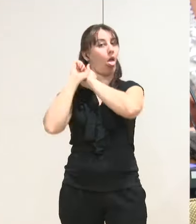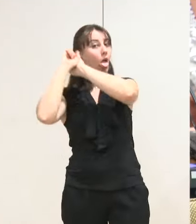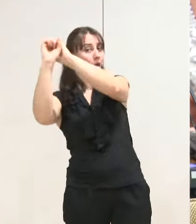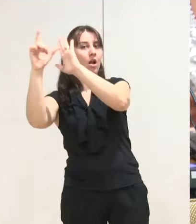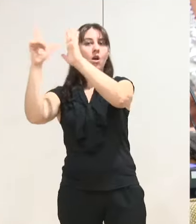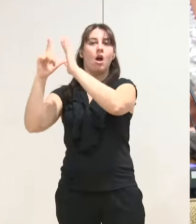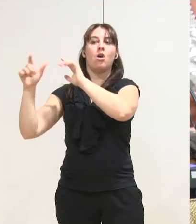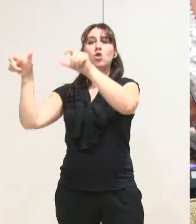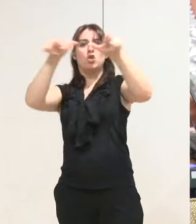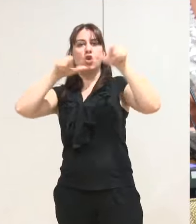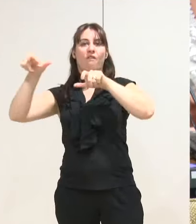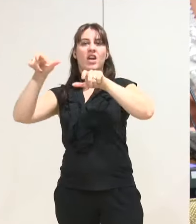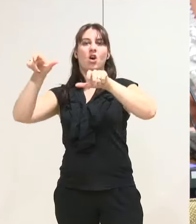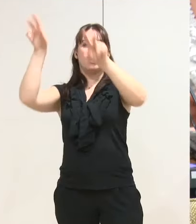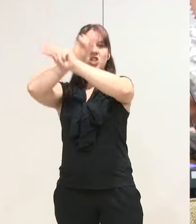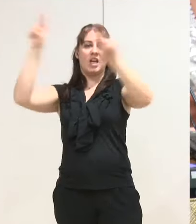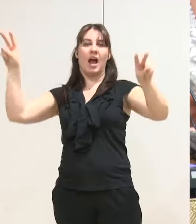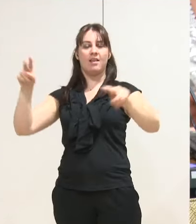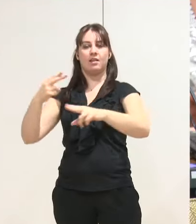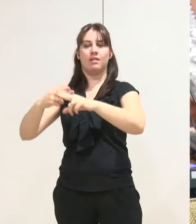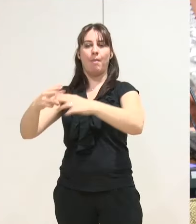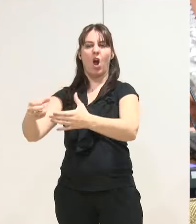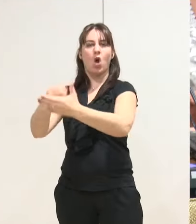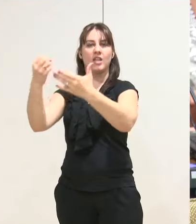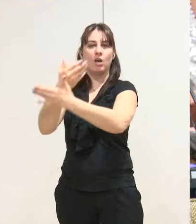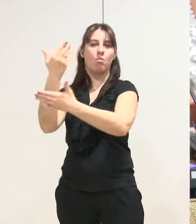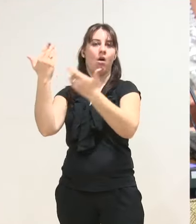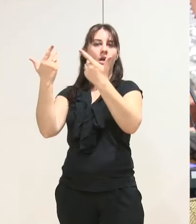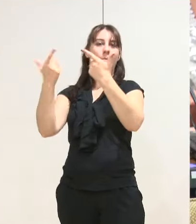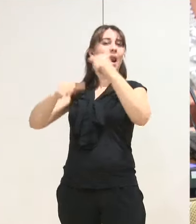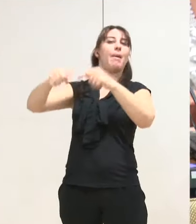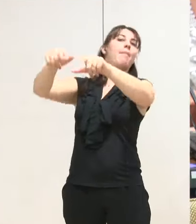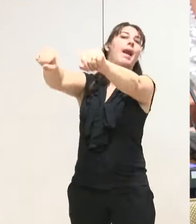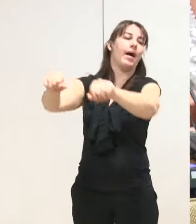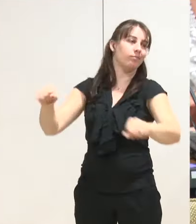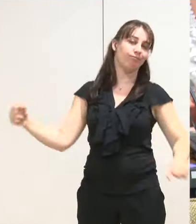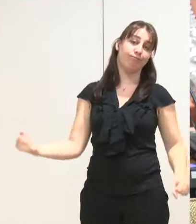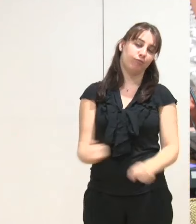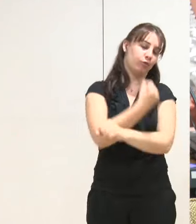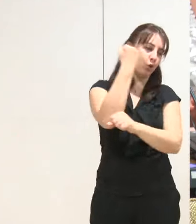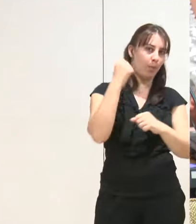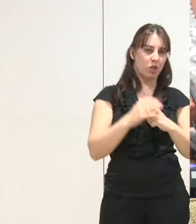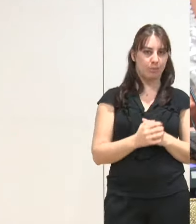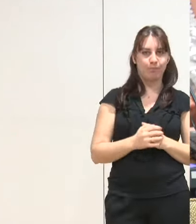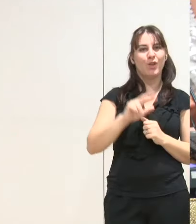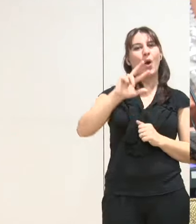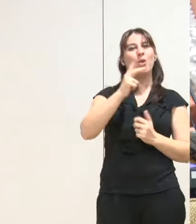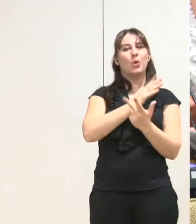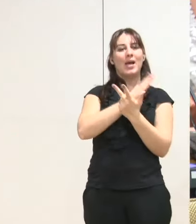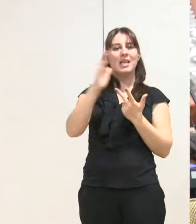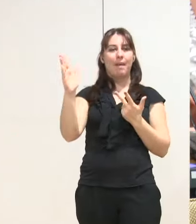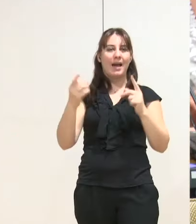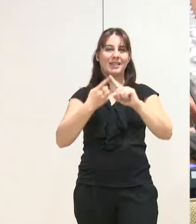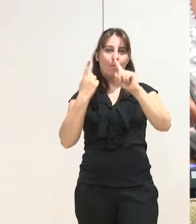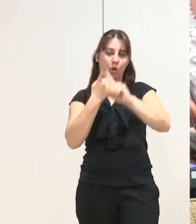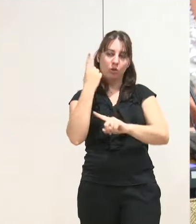surveillance généralisée dit renseignement c'est dommage 3ème axe majeur